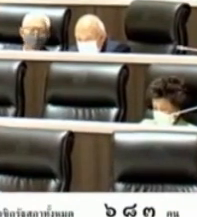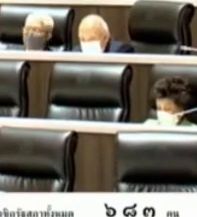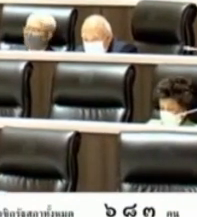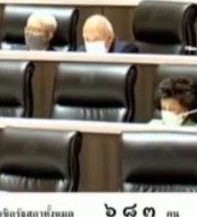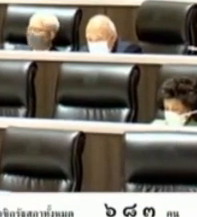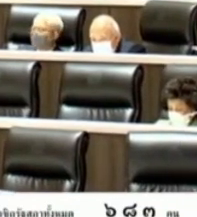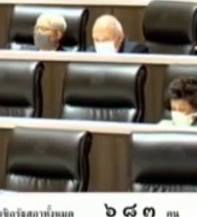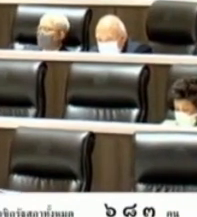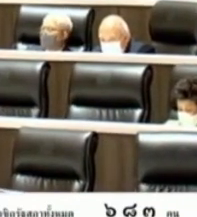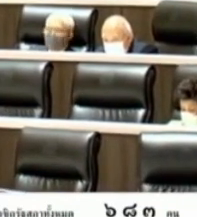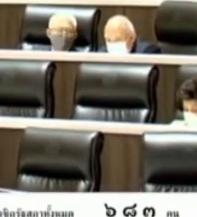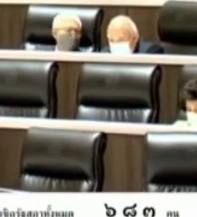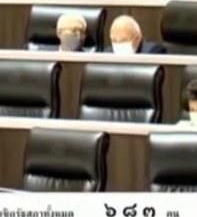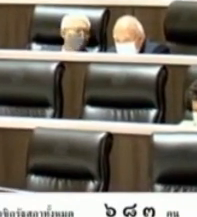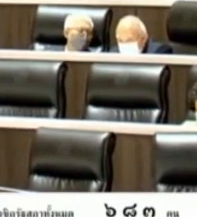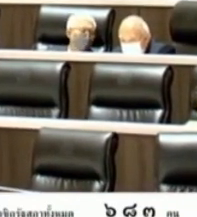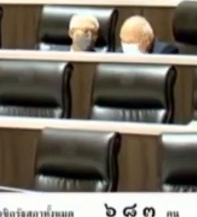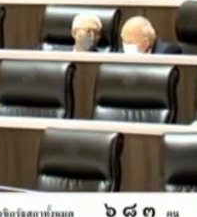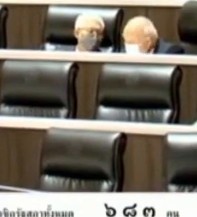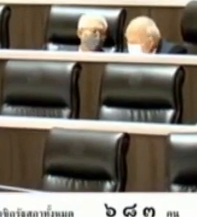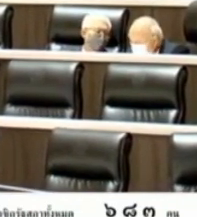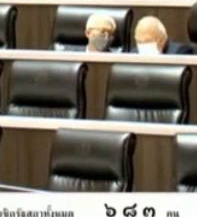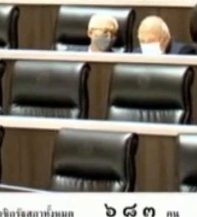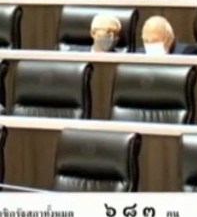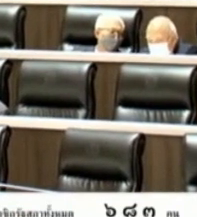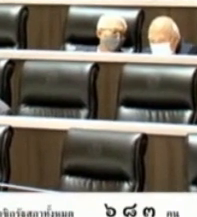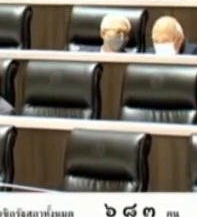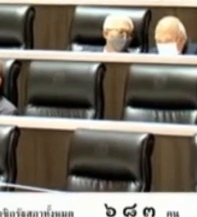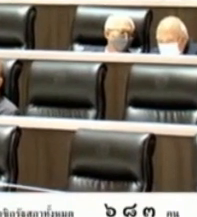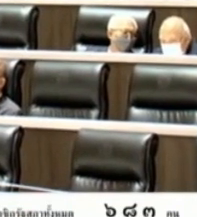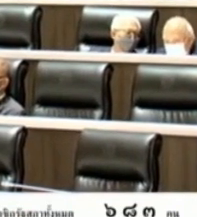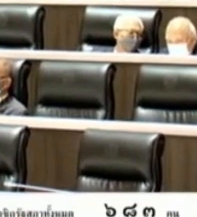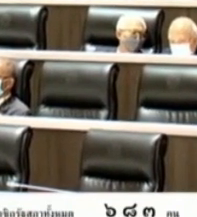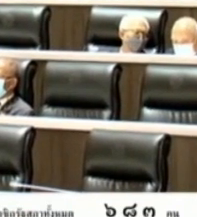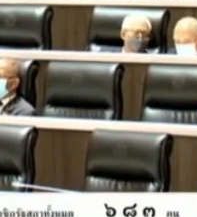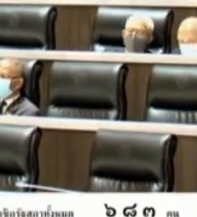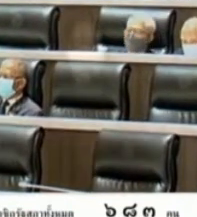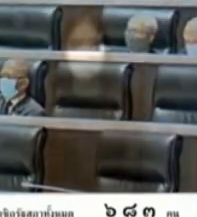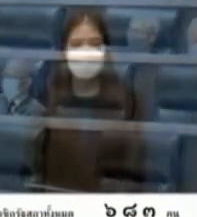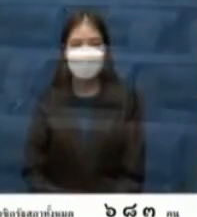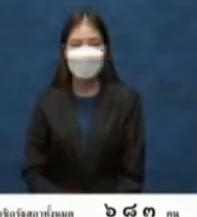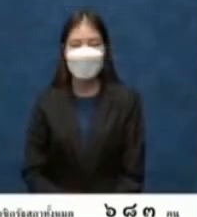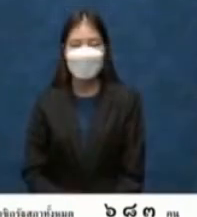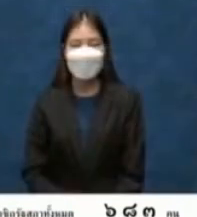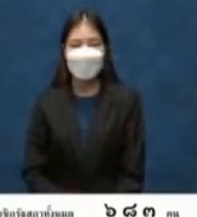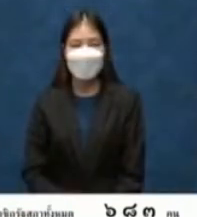วันนี้กรุณาแสดงตนนะครับคำถามที่สองจบก็จะได้จบมาตรา6